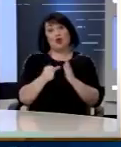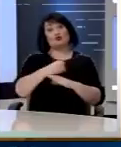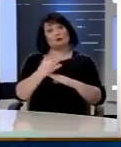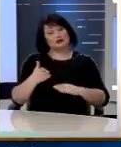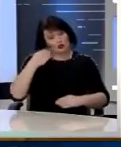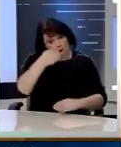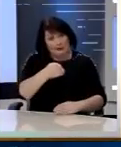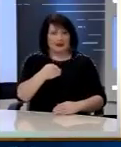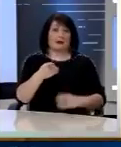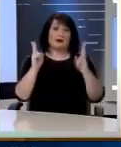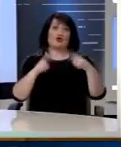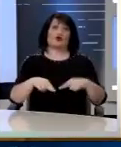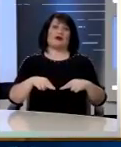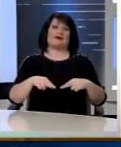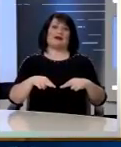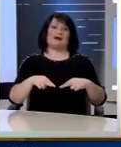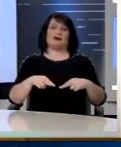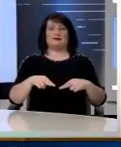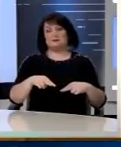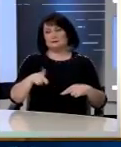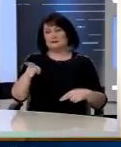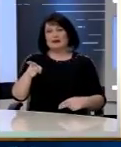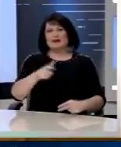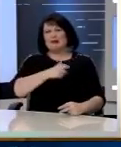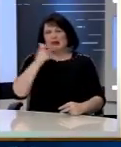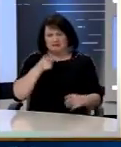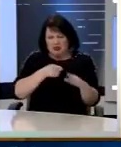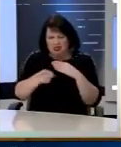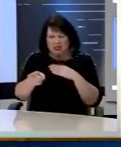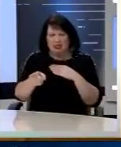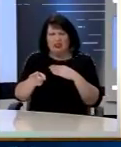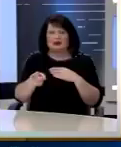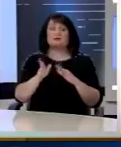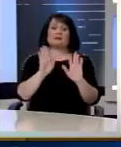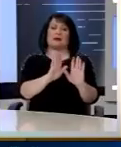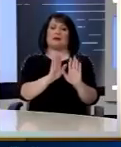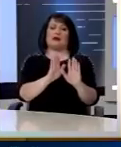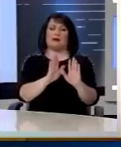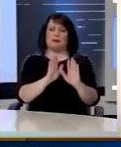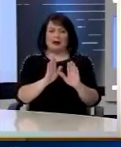2014. Είναι εντός θέματος. Η εταιρεία IGG...